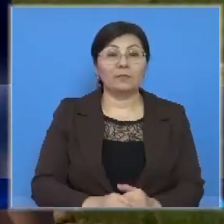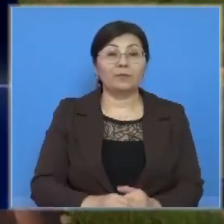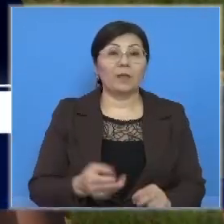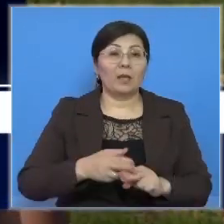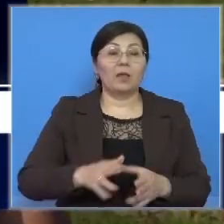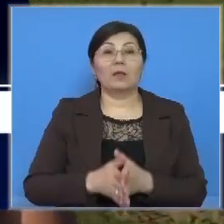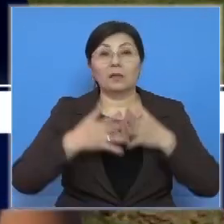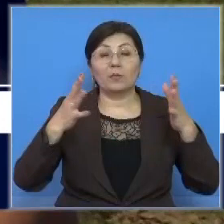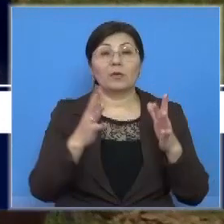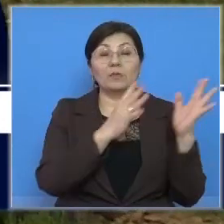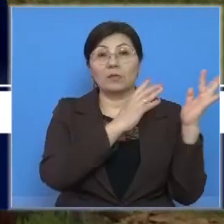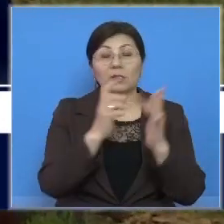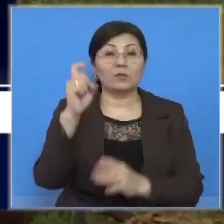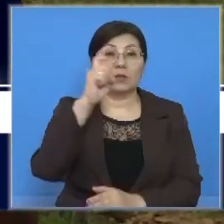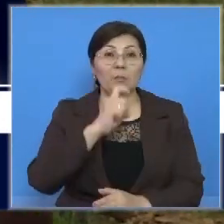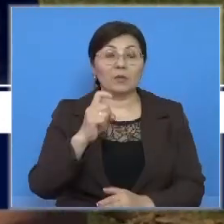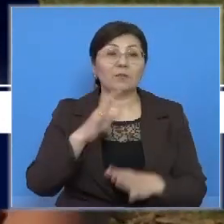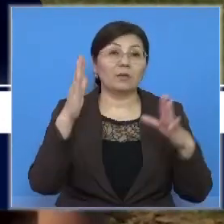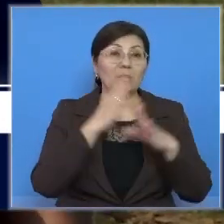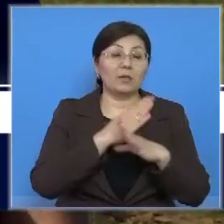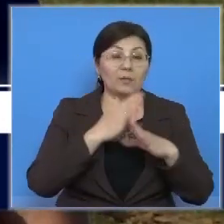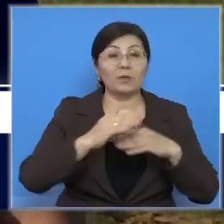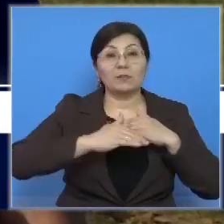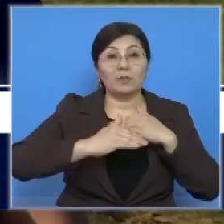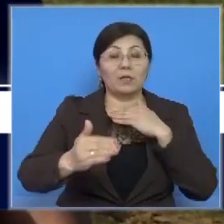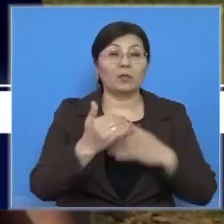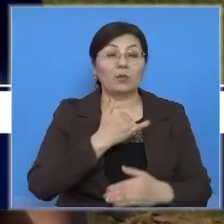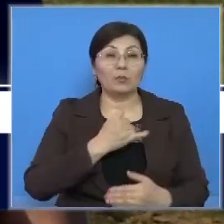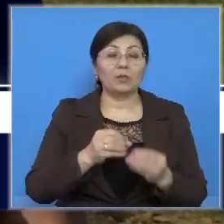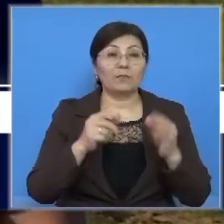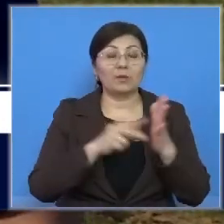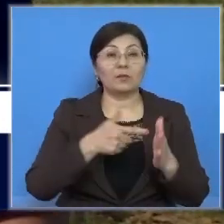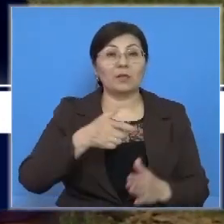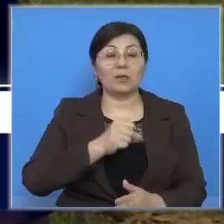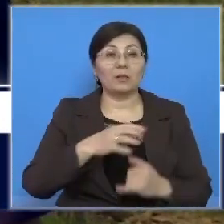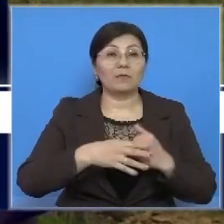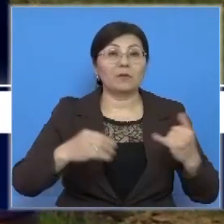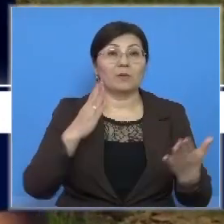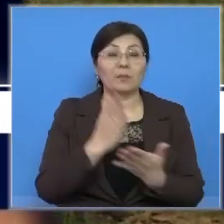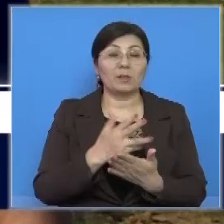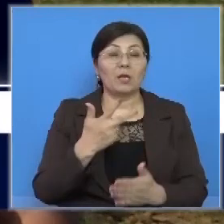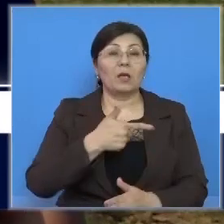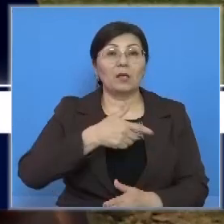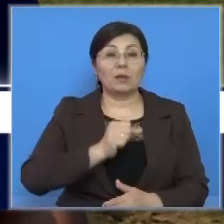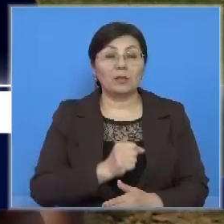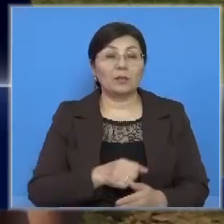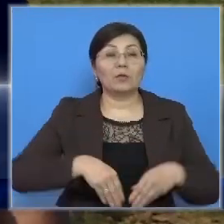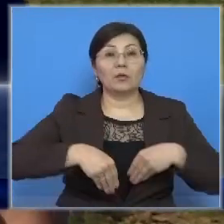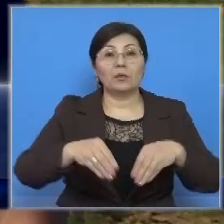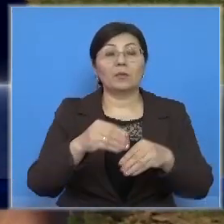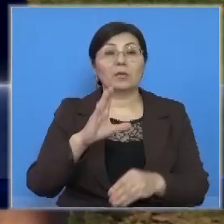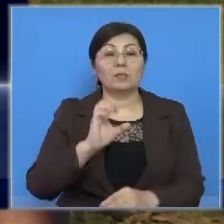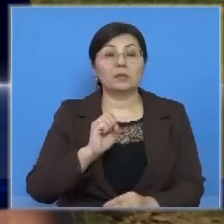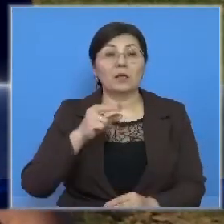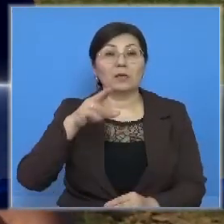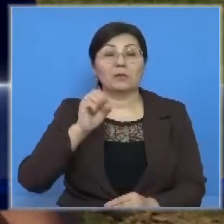Это большое лесное хозяйство, природоохранный участок. У нас 18 гектаров земли есть. На 3 гектарах посадили саксаул, осенью